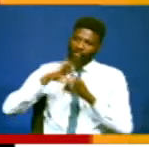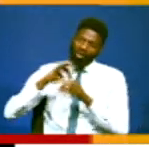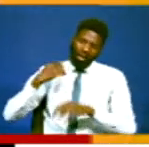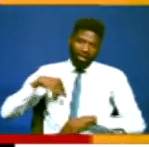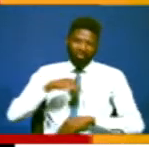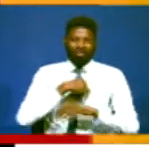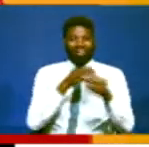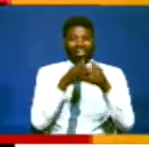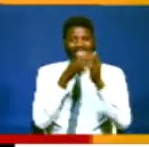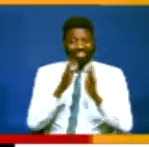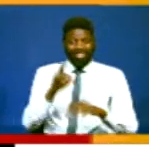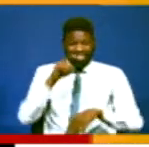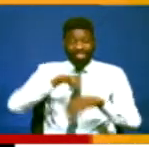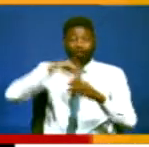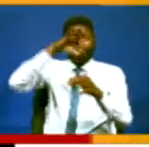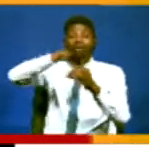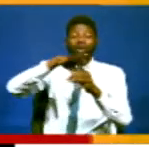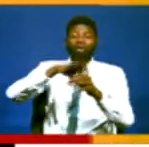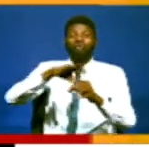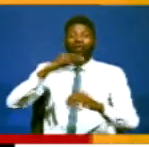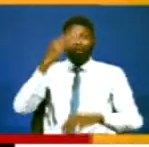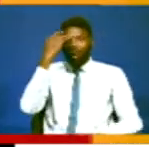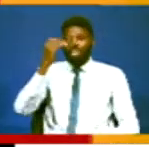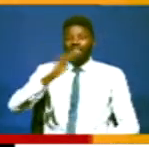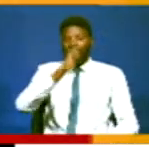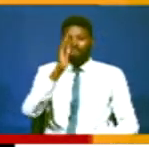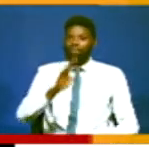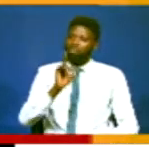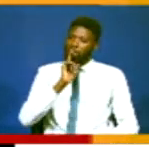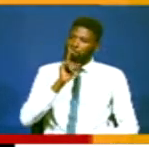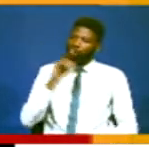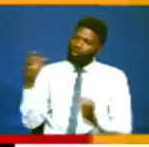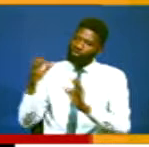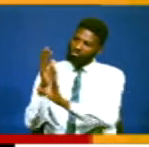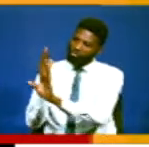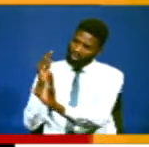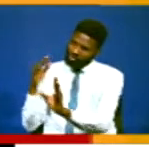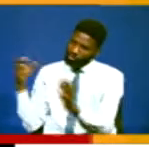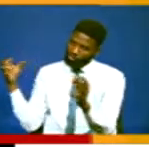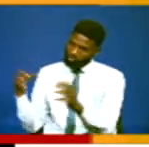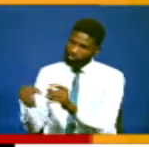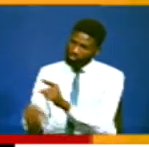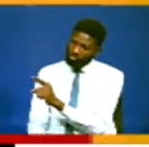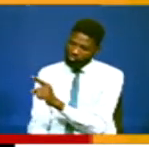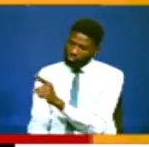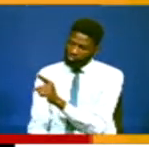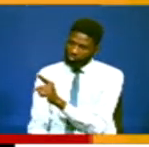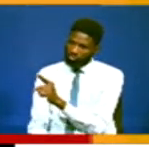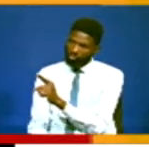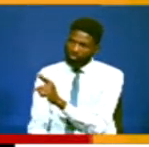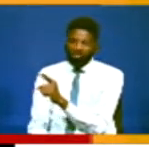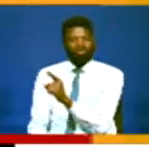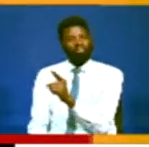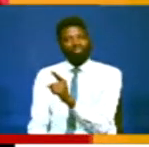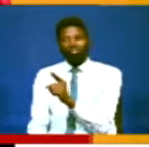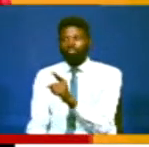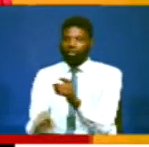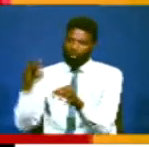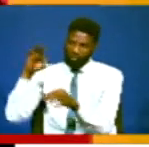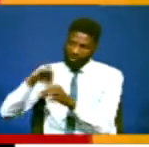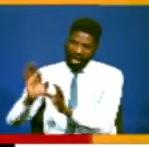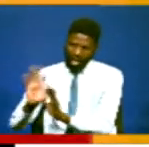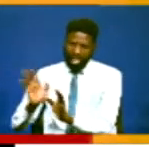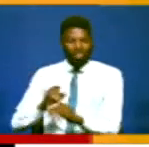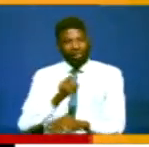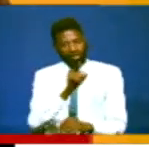wa kuchagua kura, mbona watu hawapangwi laini kwamba Jasper wewe ni mzazi wa kibinafsi usipige kura hivi.